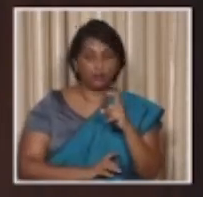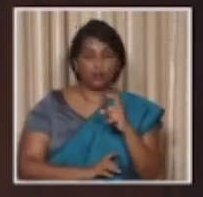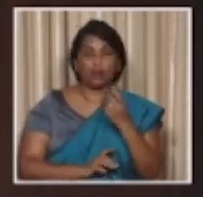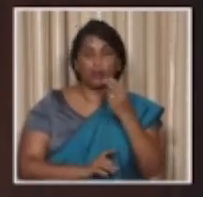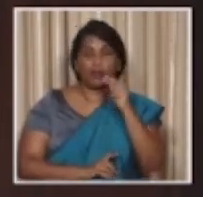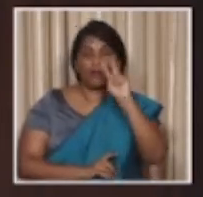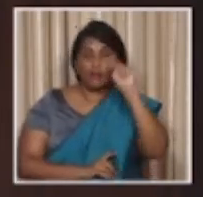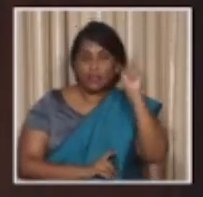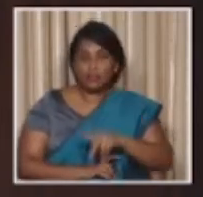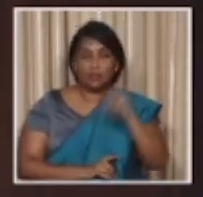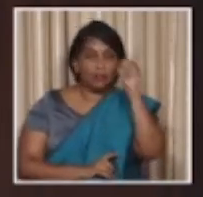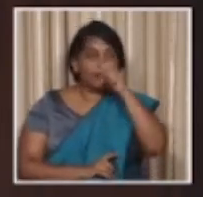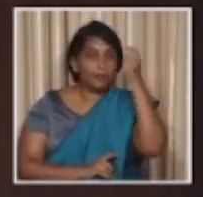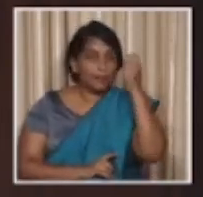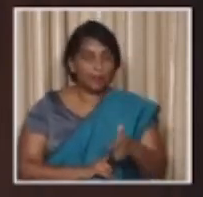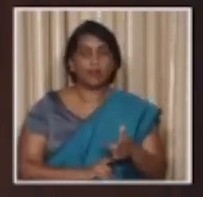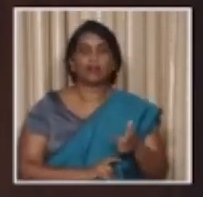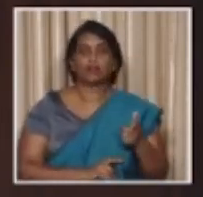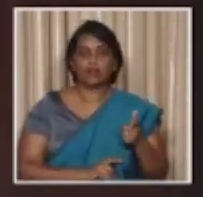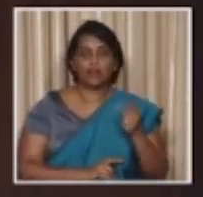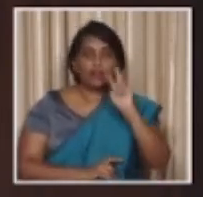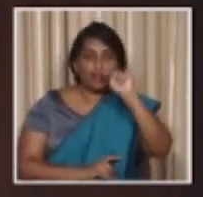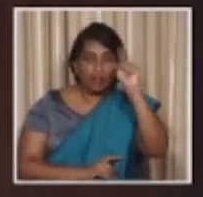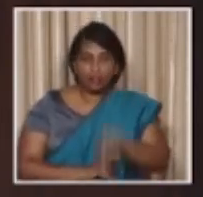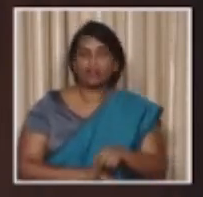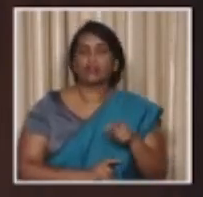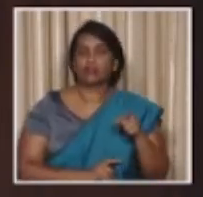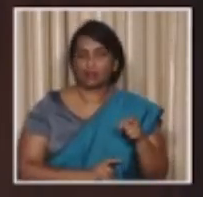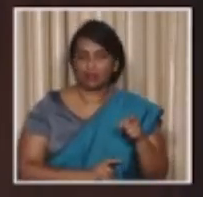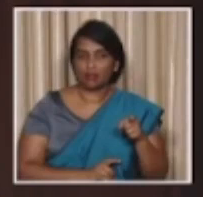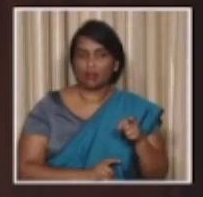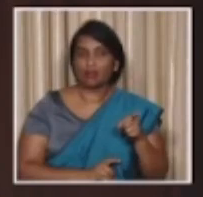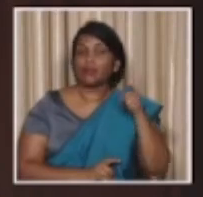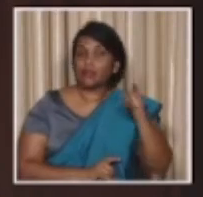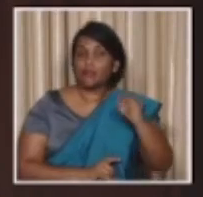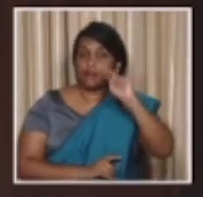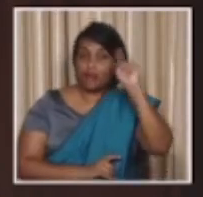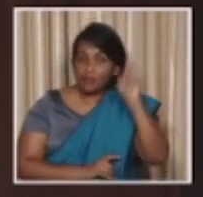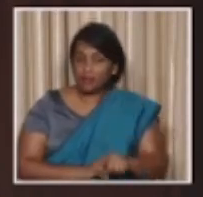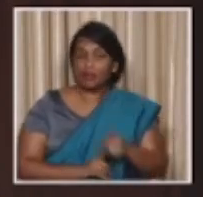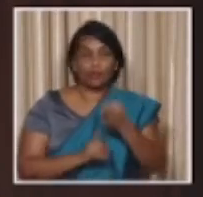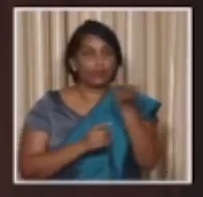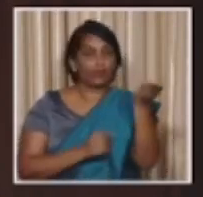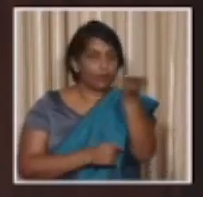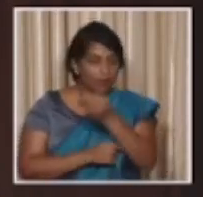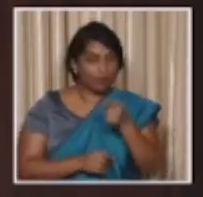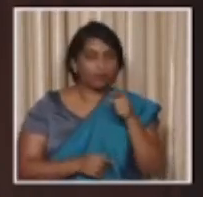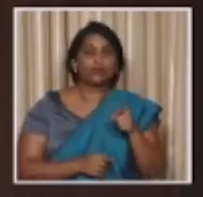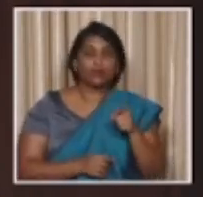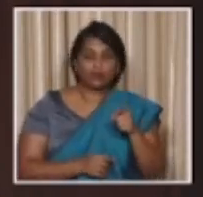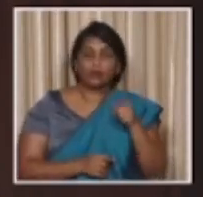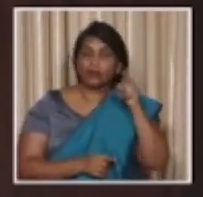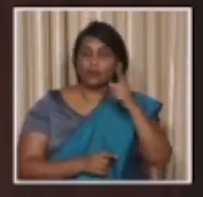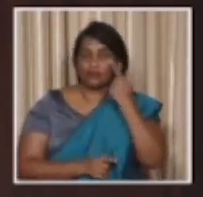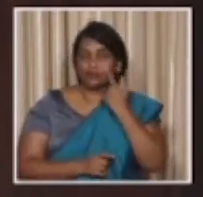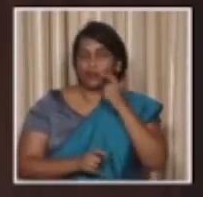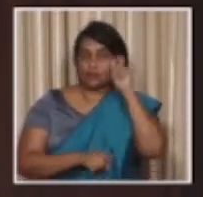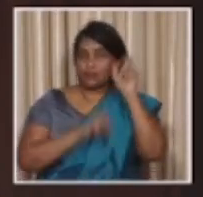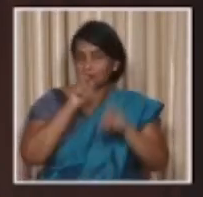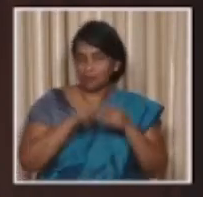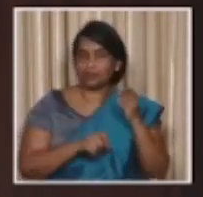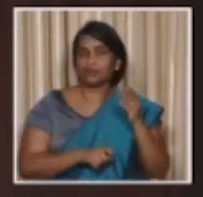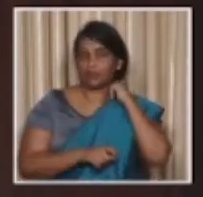රුපියල් 20000යි එයාට පඩිය තියෙන්නේ රුපියල් 20000යි මේ 20000නොත් තමුන්නාන්සලා ඒ අහිංසක